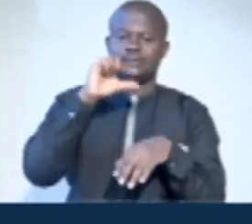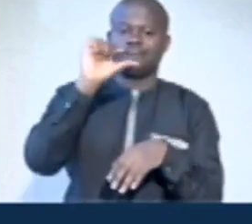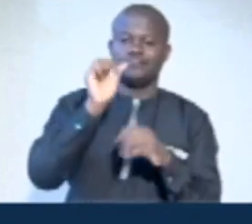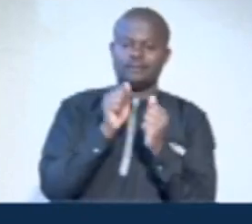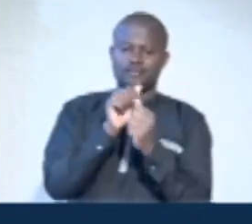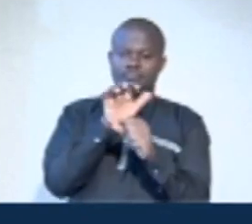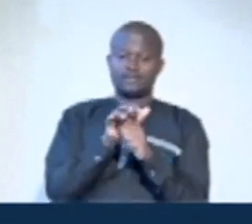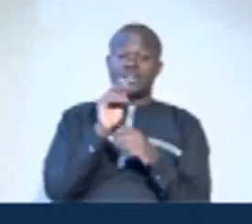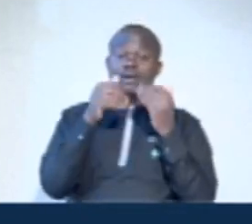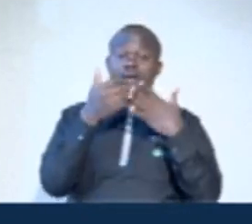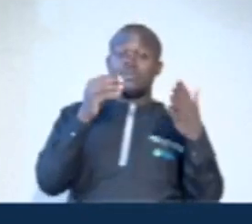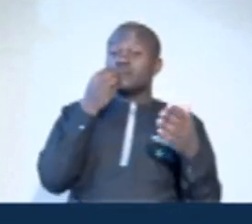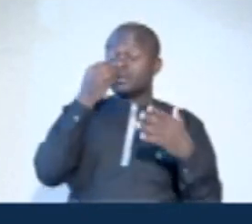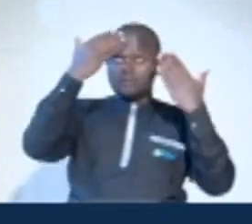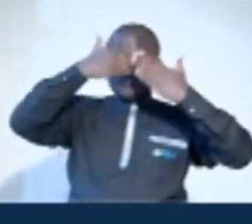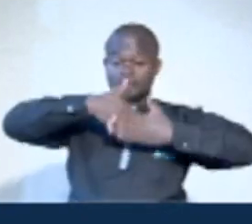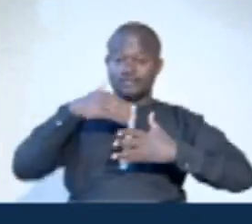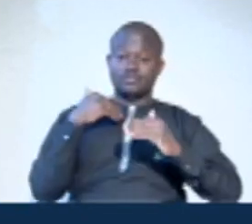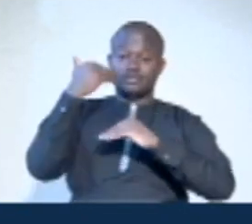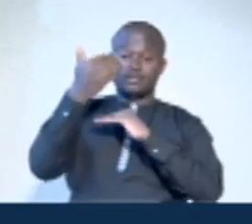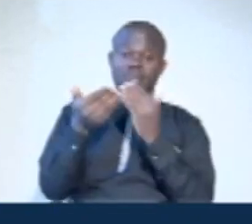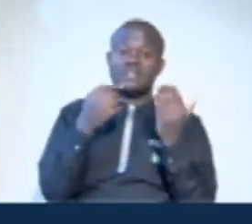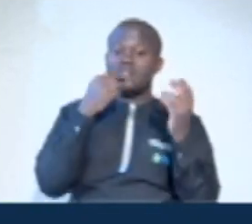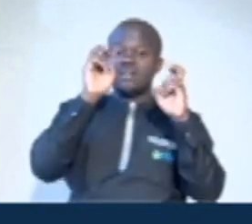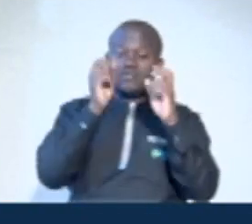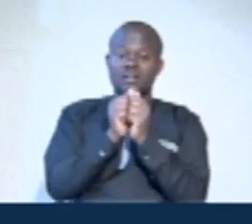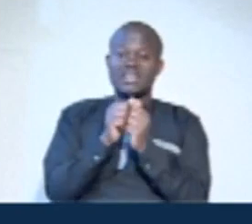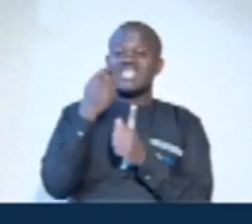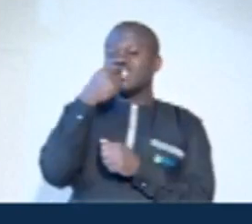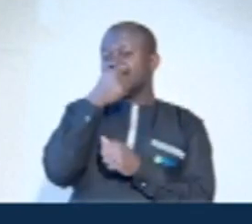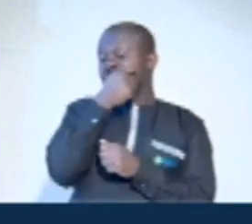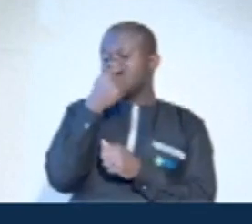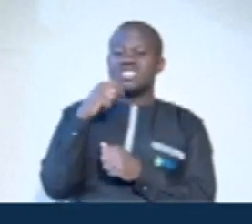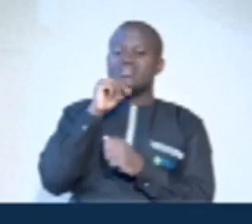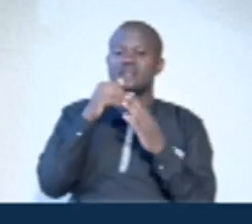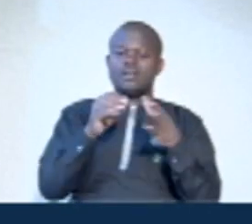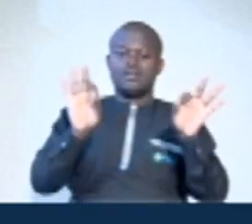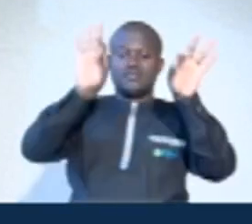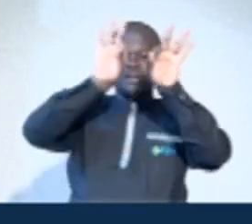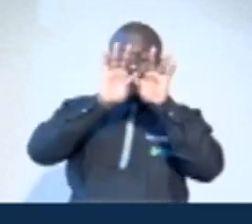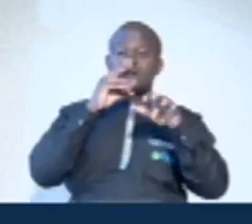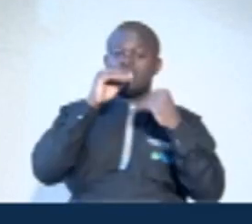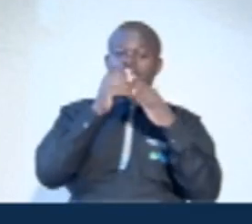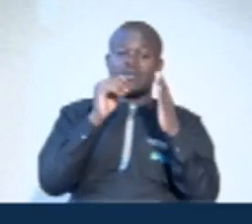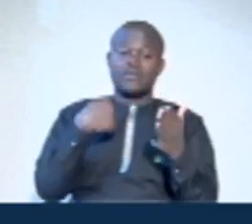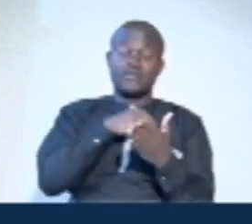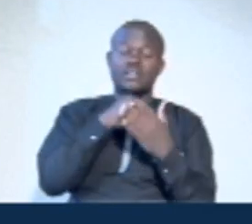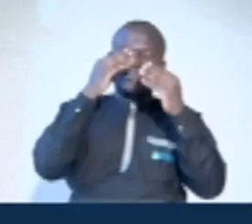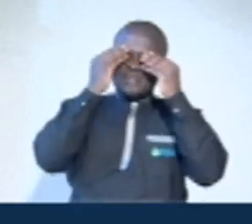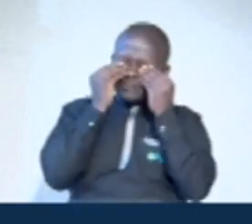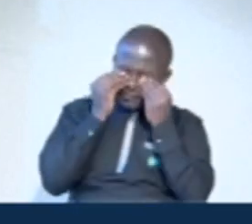Nk'abantu bamara kurya nka nijoro bakavana ngo koga mu kanwa ari ngombwa, bakavuga wenda bafite